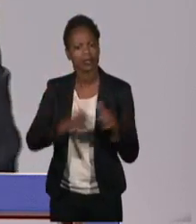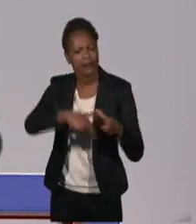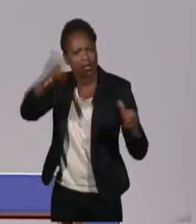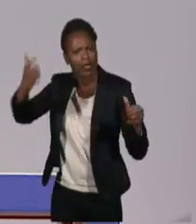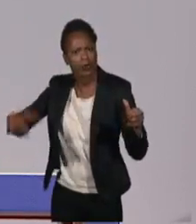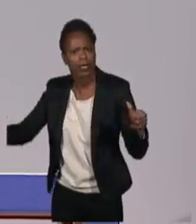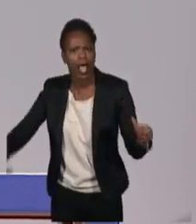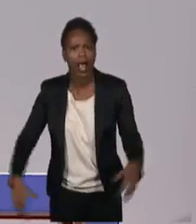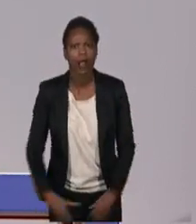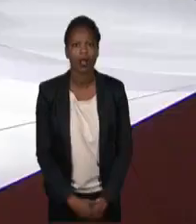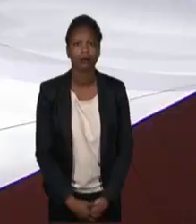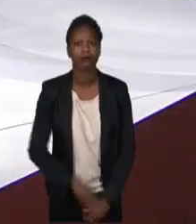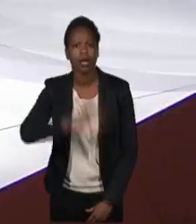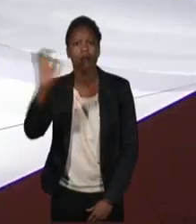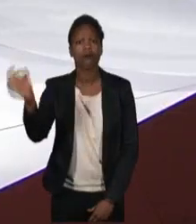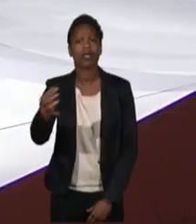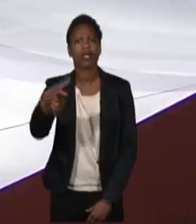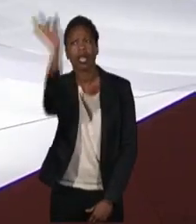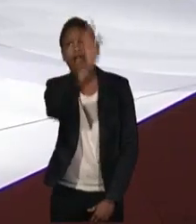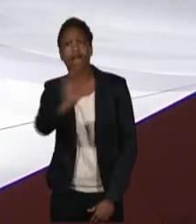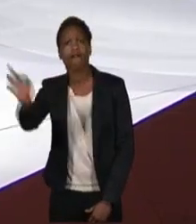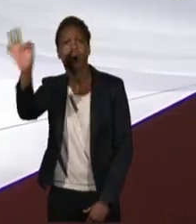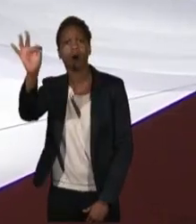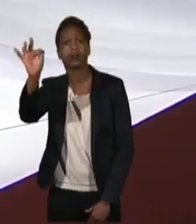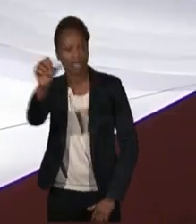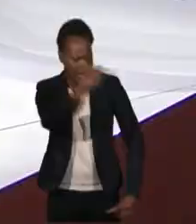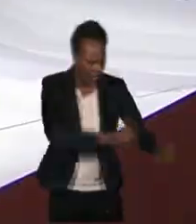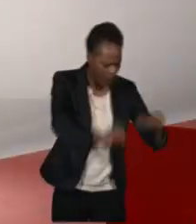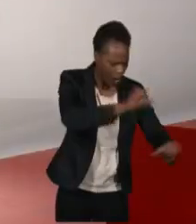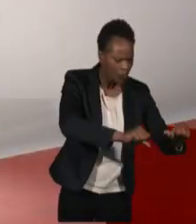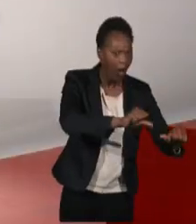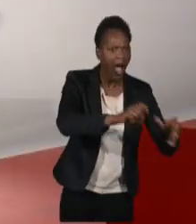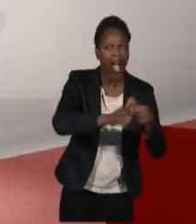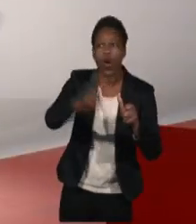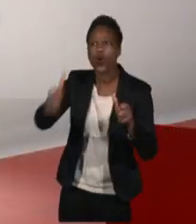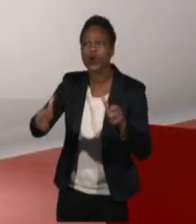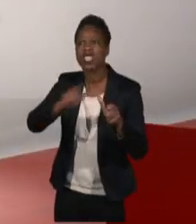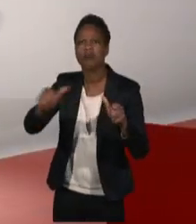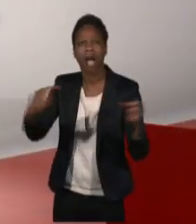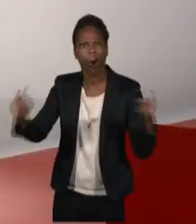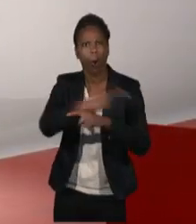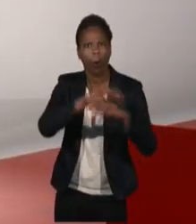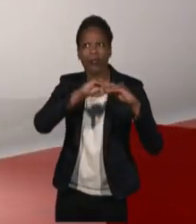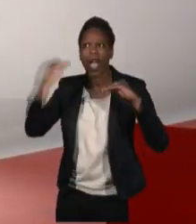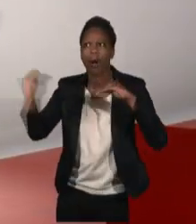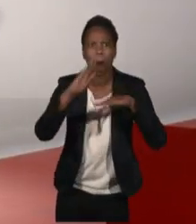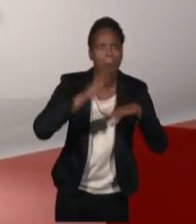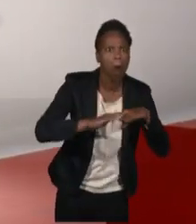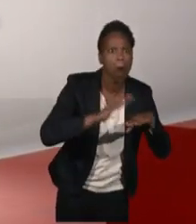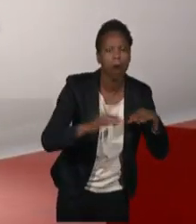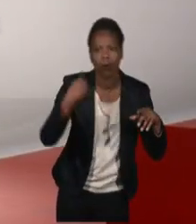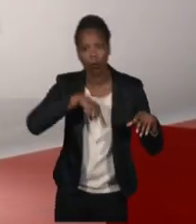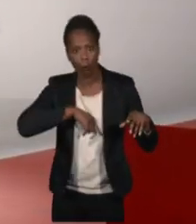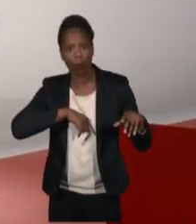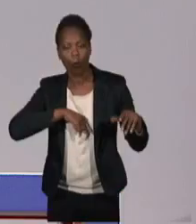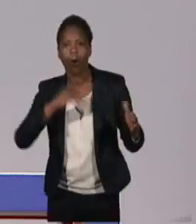industrielles. Oui, je veux la France des laboratoires, des usines et pas des friches. Nous baisserons les impôts et les charges. Depuis